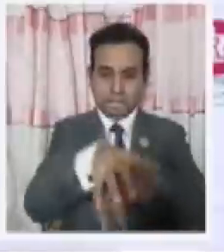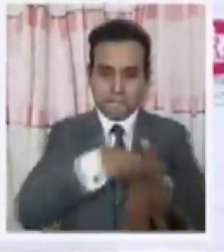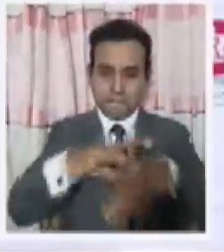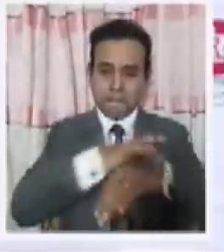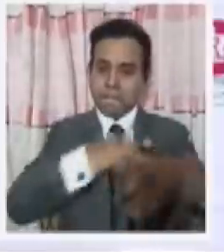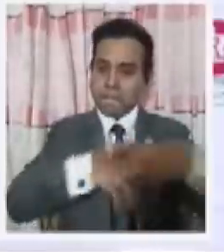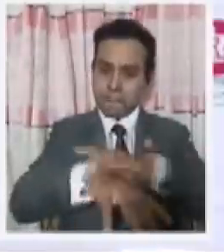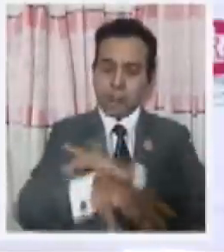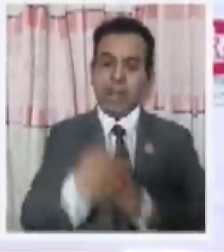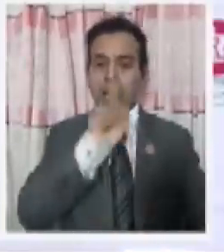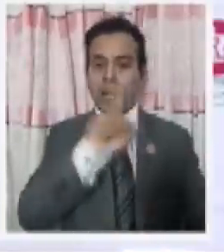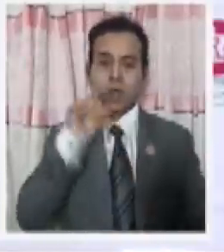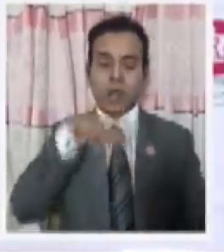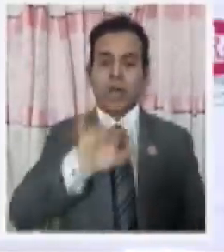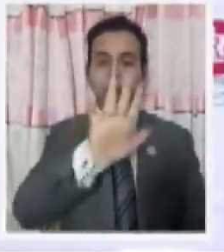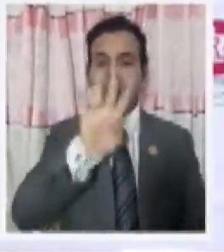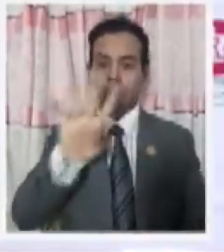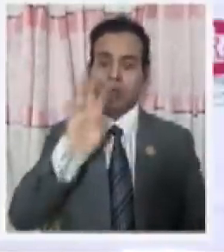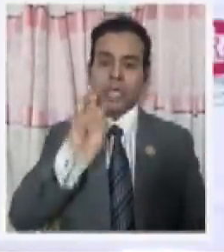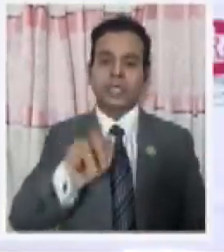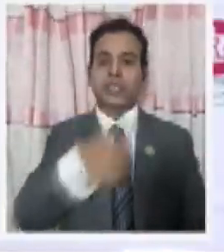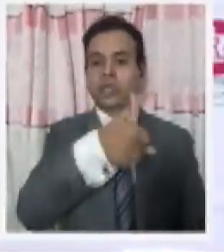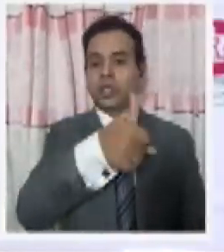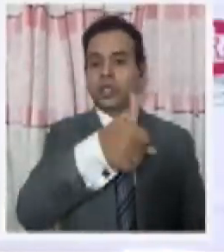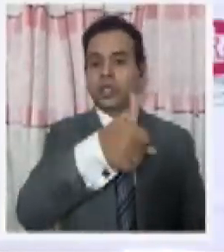10,96,906টি, ফেস শিল্ড ও গগলস